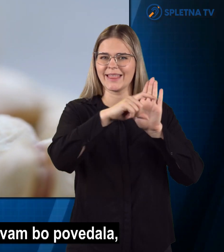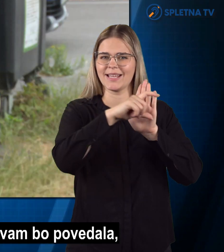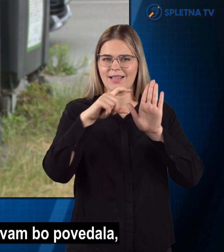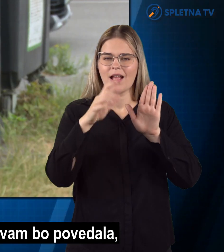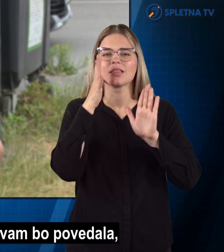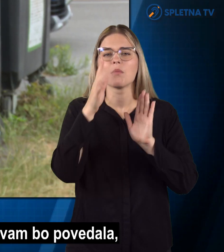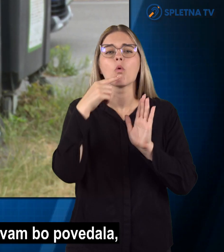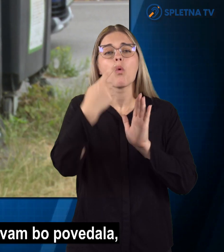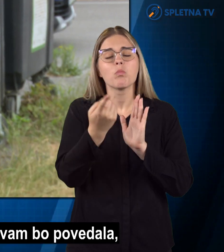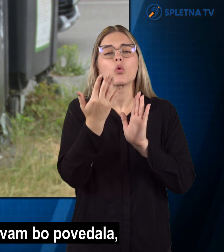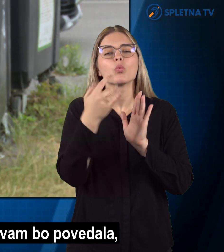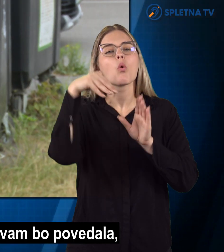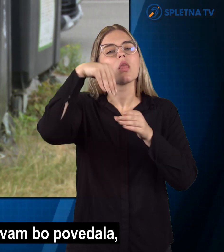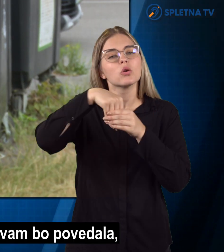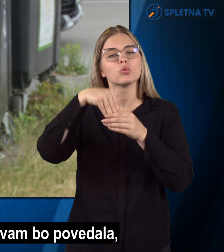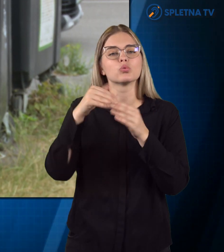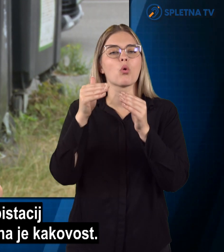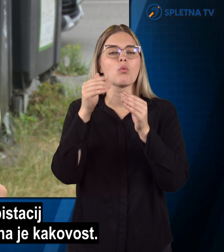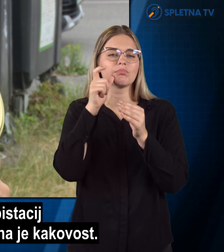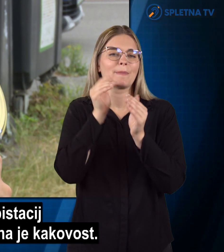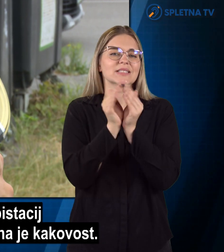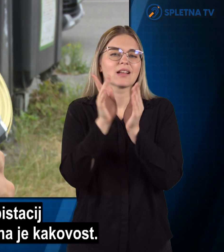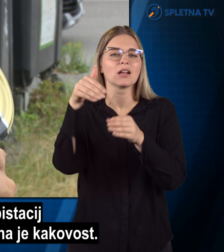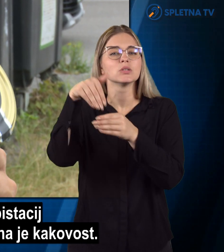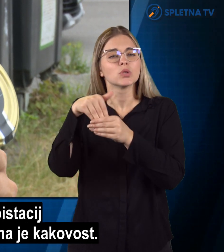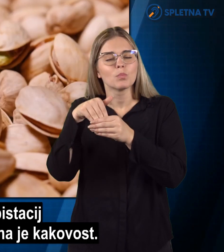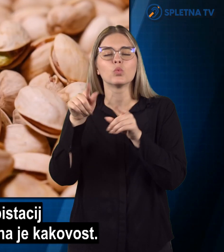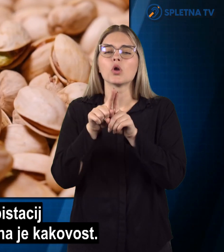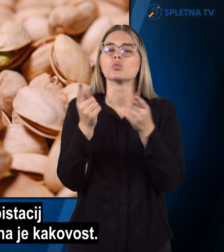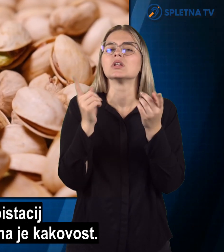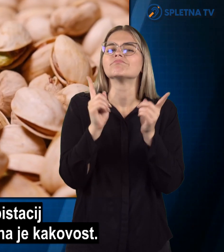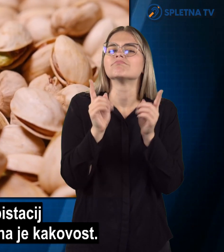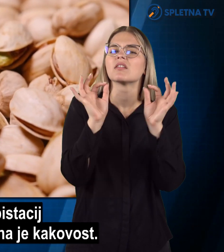Etiketa na kozarcu vam bo povedala, koliko pistacij vsebuje in